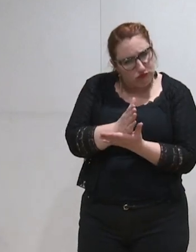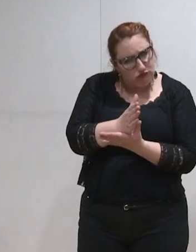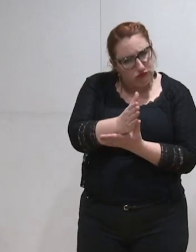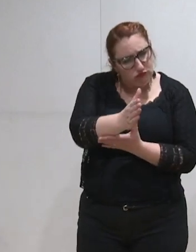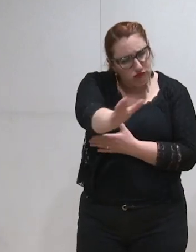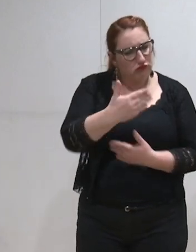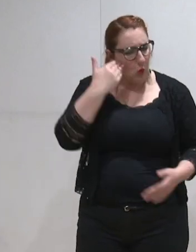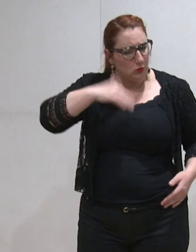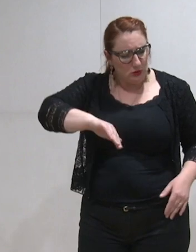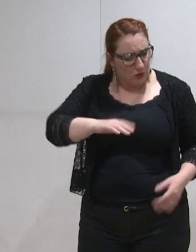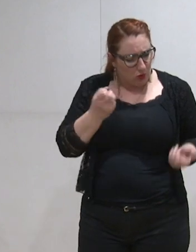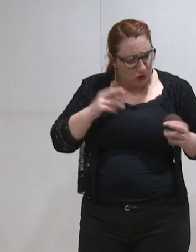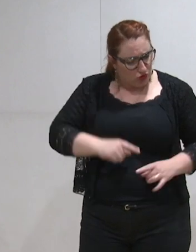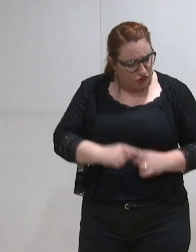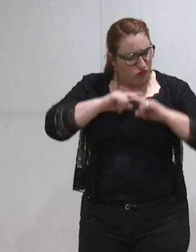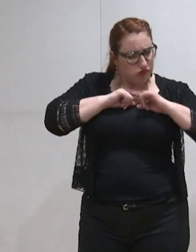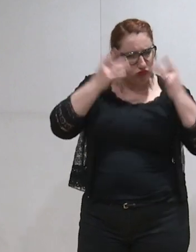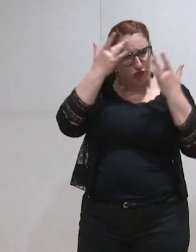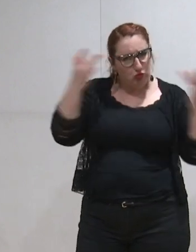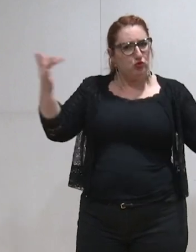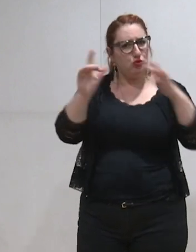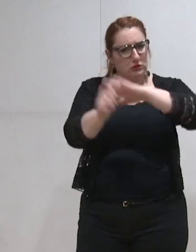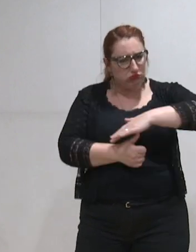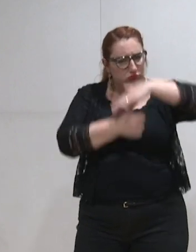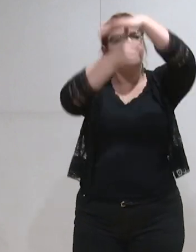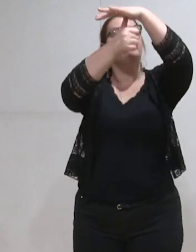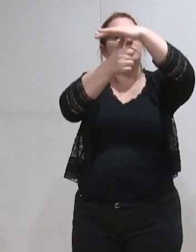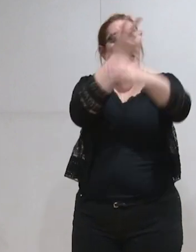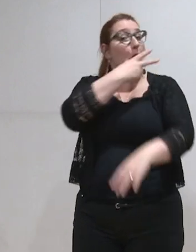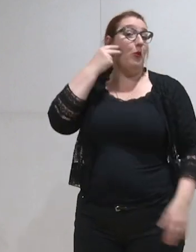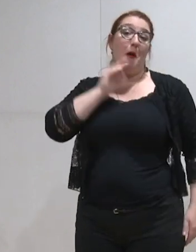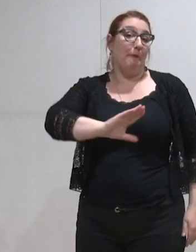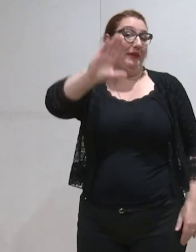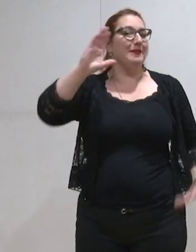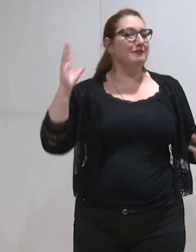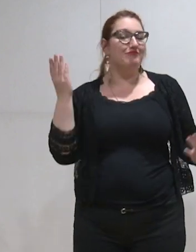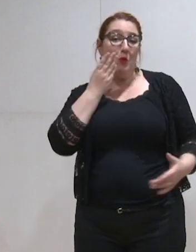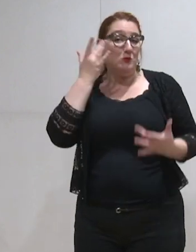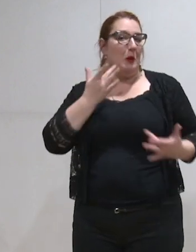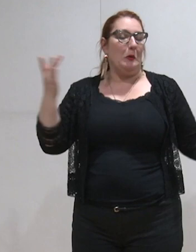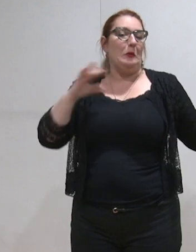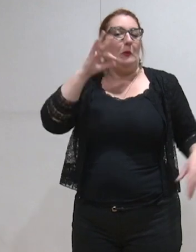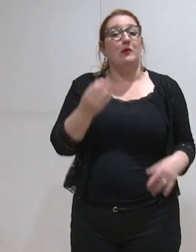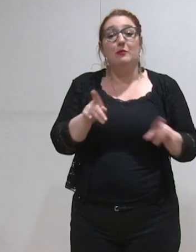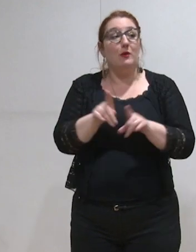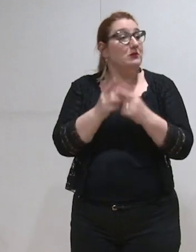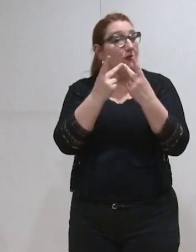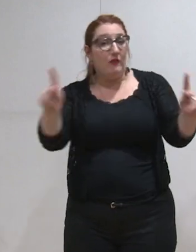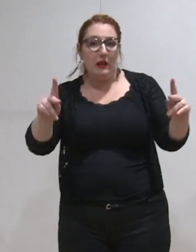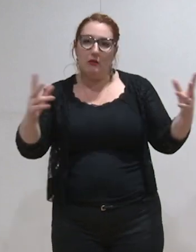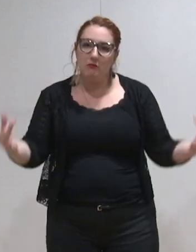culture reste au cœur et est au cœur à la fois de notre dimension humaine et également aux dimensions de dans plein d'autres dimensions de la ville qu'elle